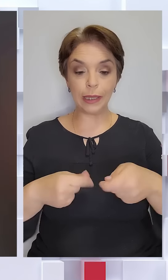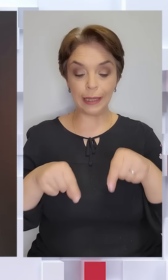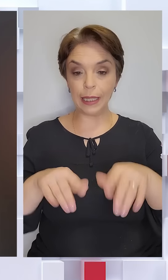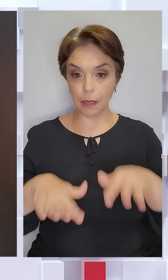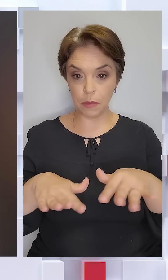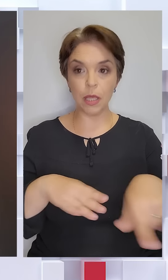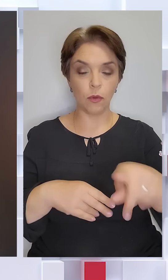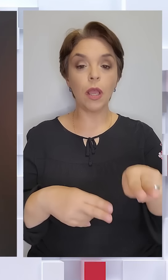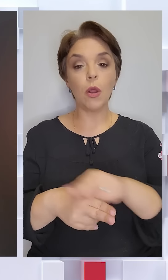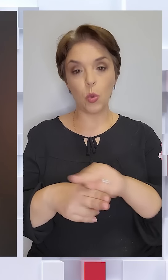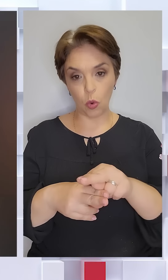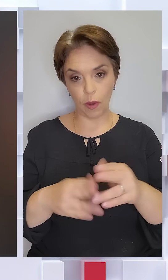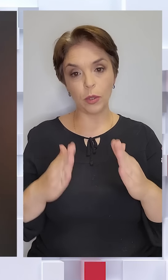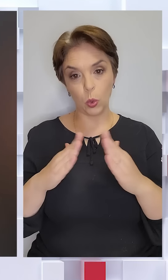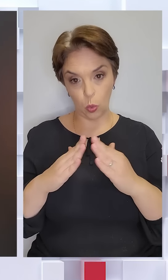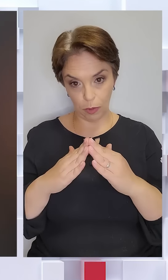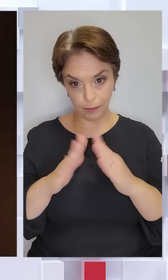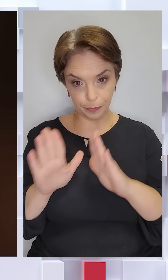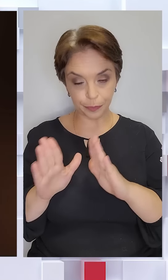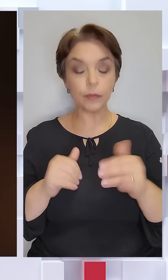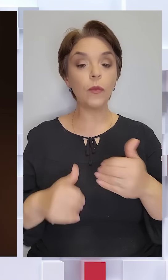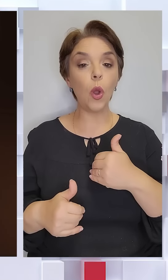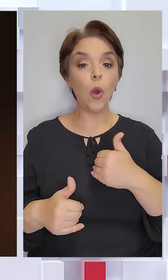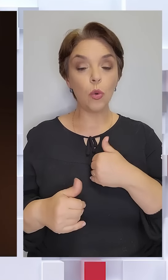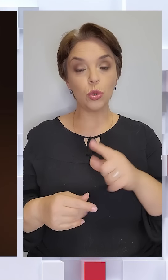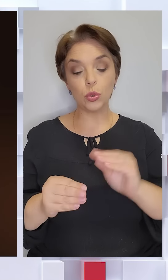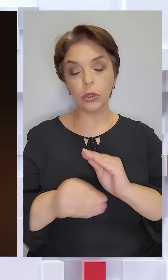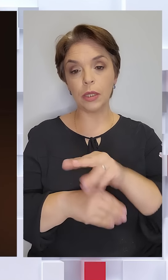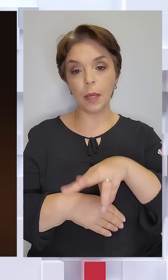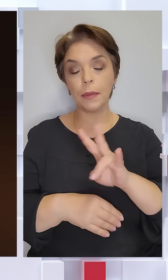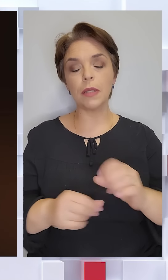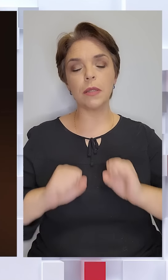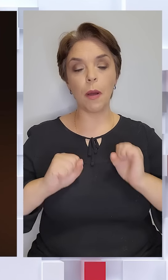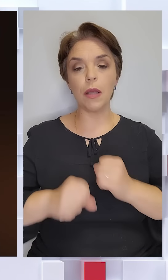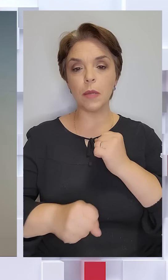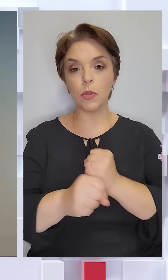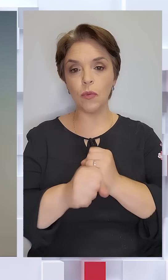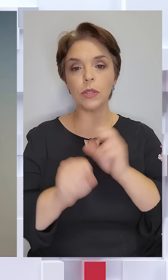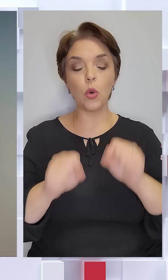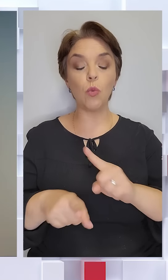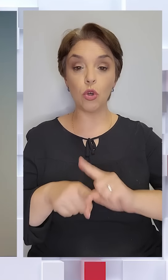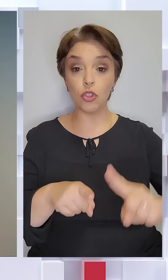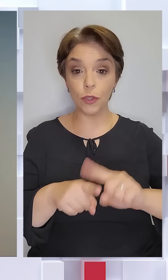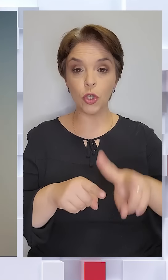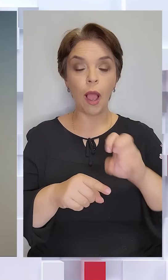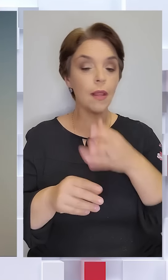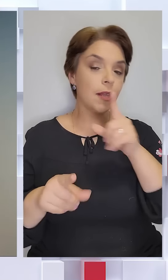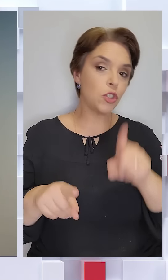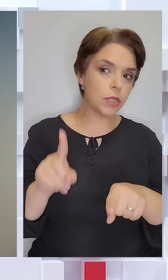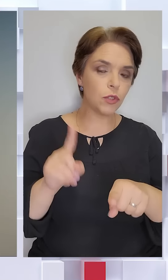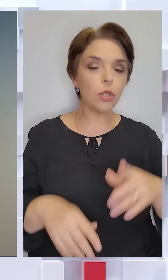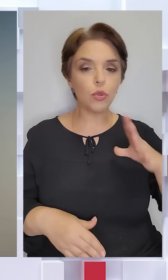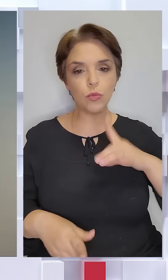на місці, і вони лікуватимуться амбулаторно. Хочу додати, що надзвичайники намагаються працювати якомога швидше, але час від